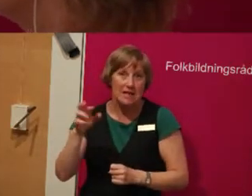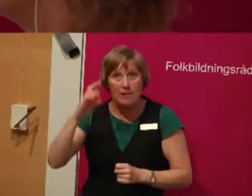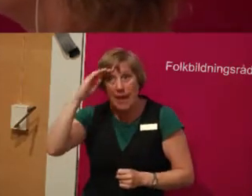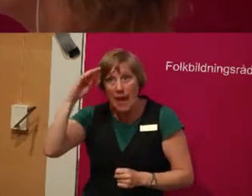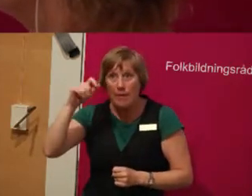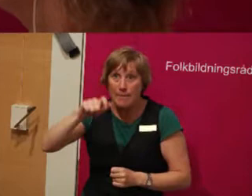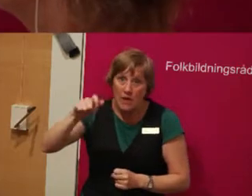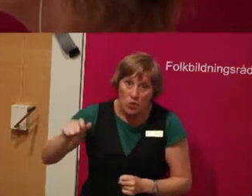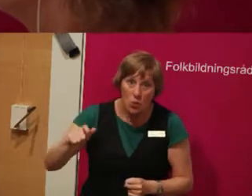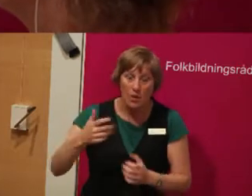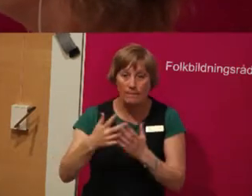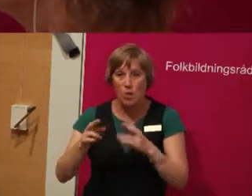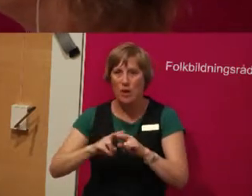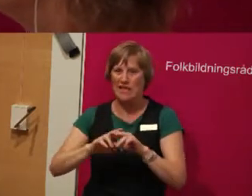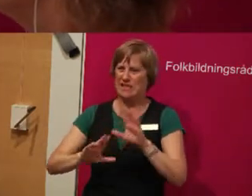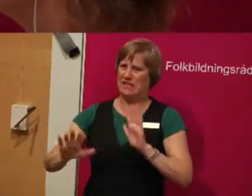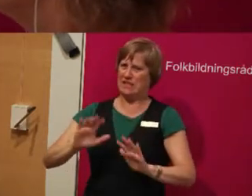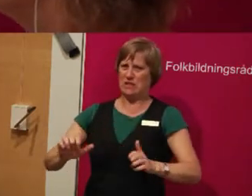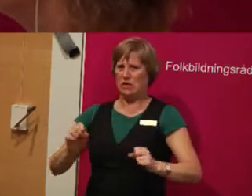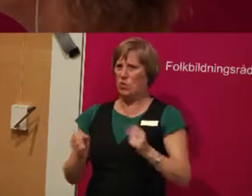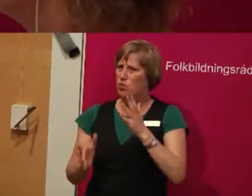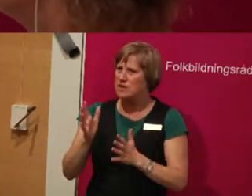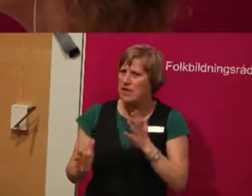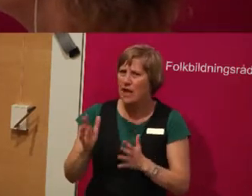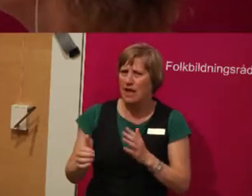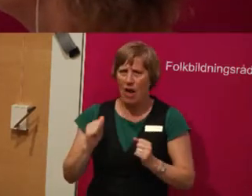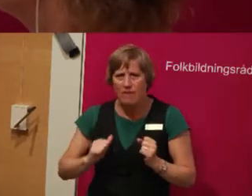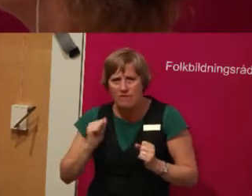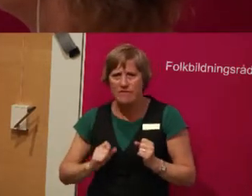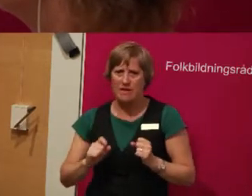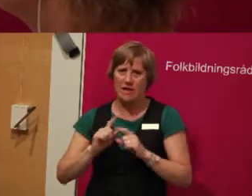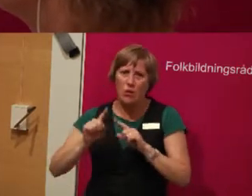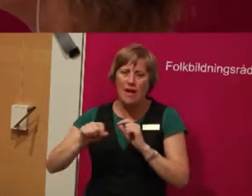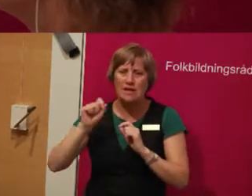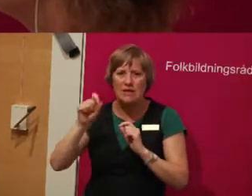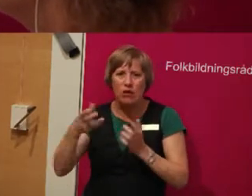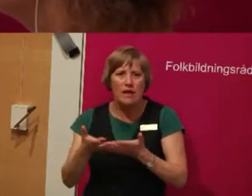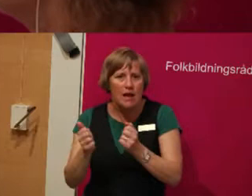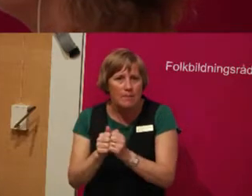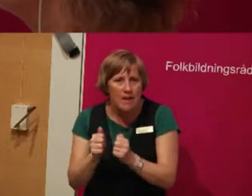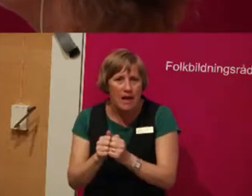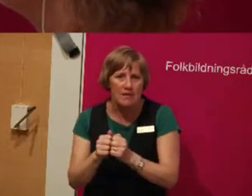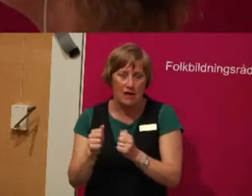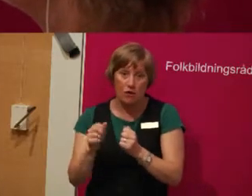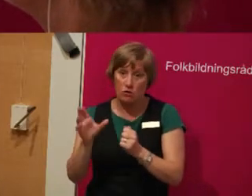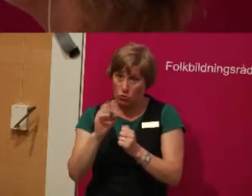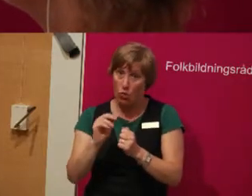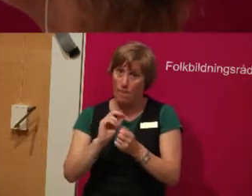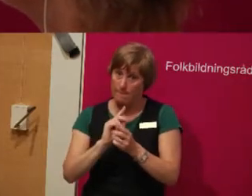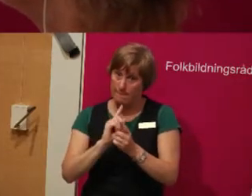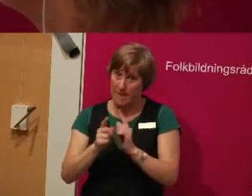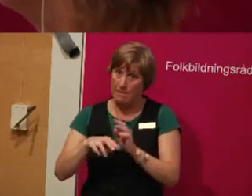motstånd mot att använda de här digitala hjälpmedlen och som hamnar utanför och som inte riktigt snart kan fylla sin medborgarroll, för